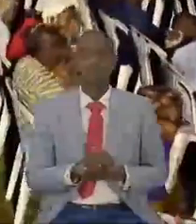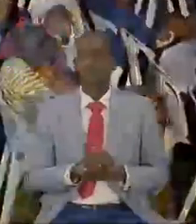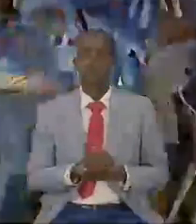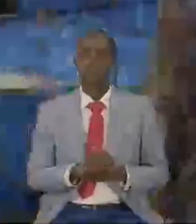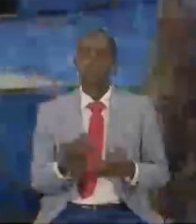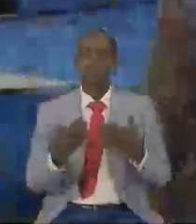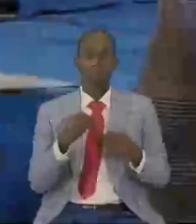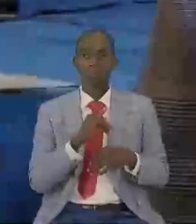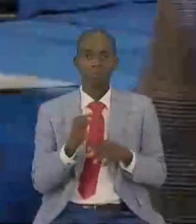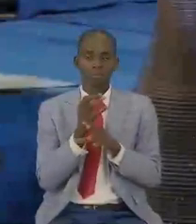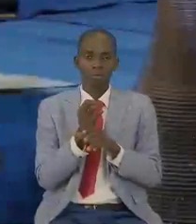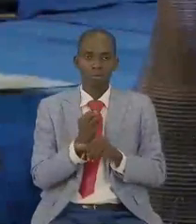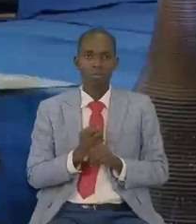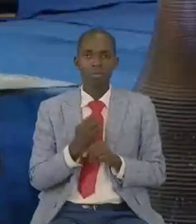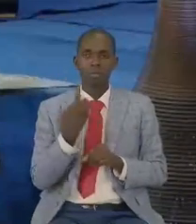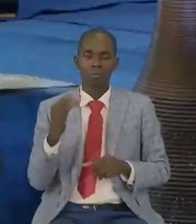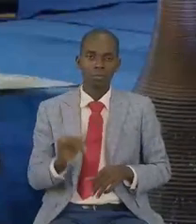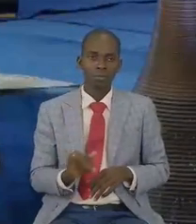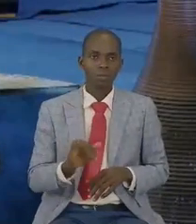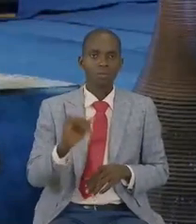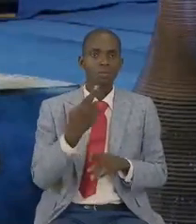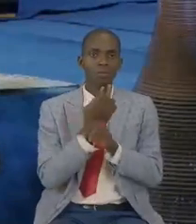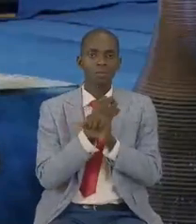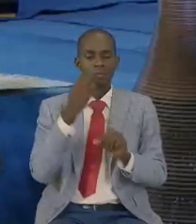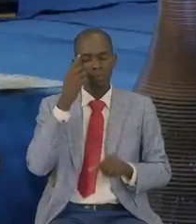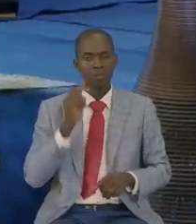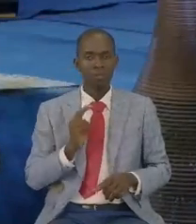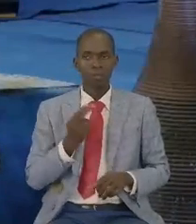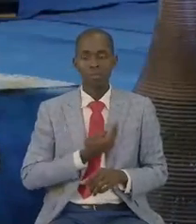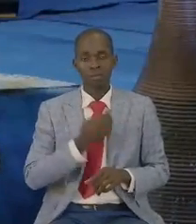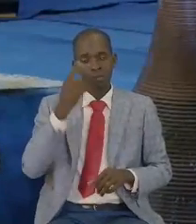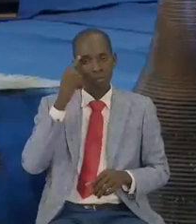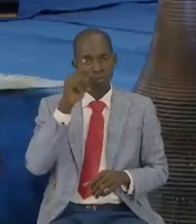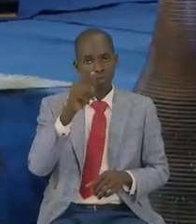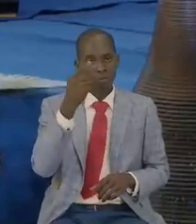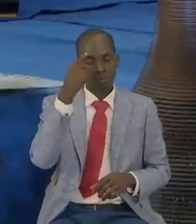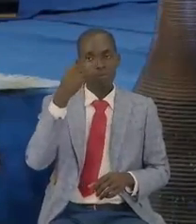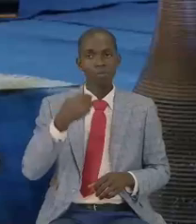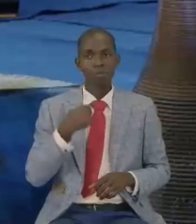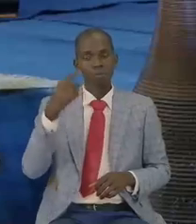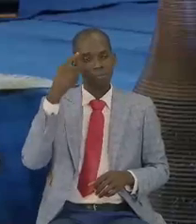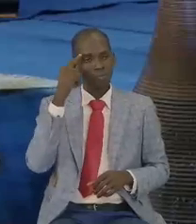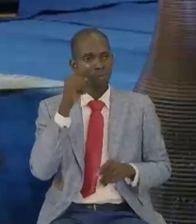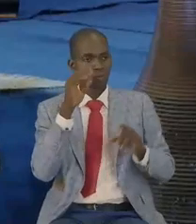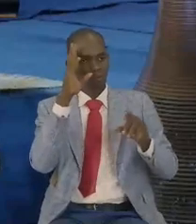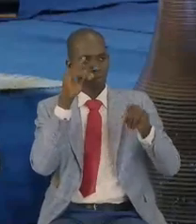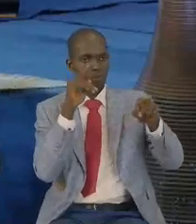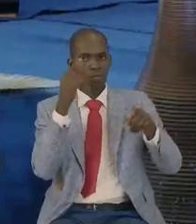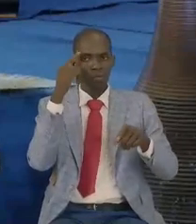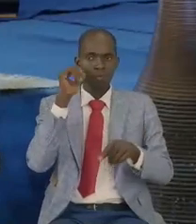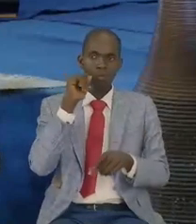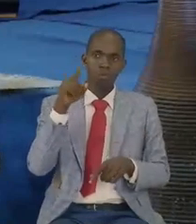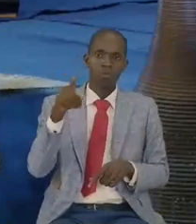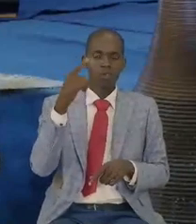Ayant obtenu une rédemption éternelle pour toi, pour moi, pour lui, pour elle, pour